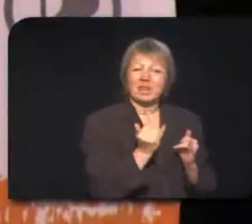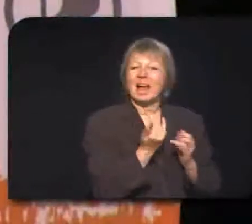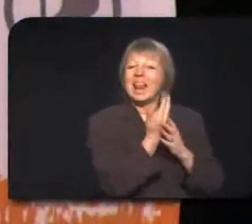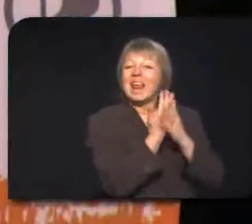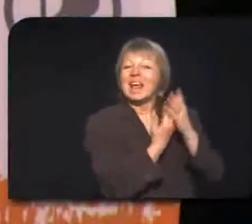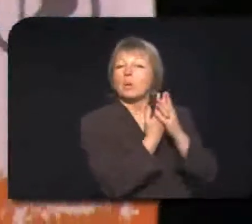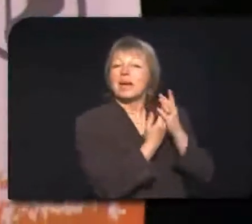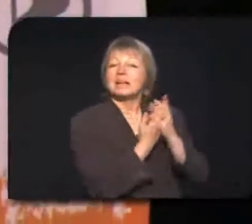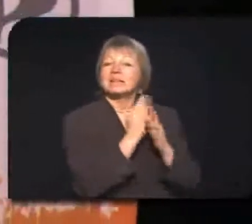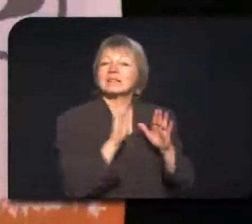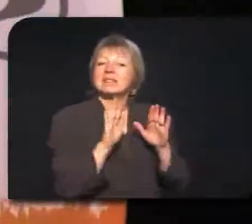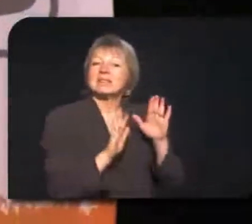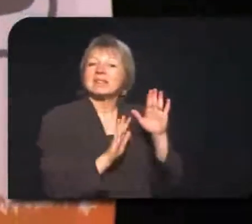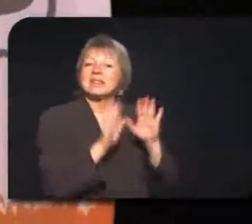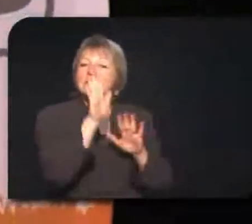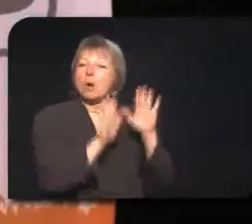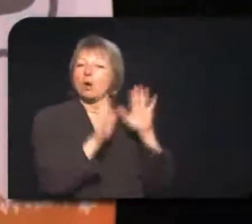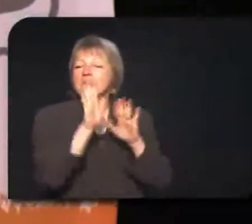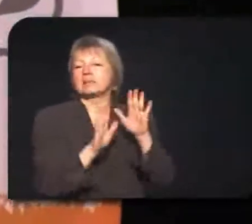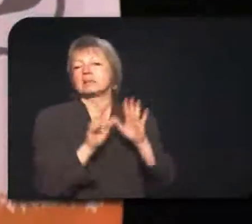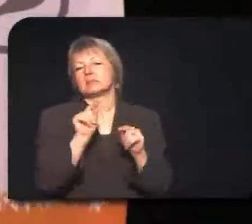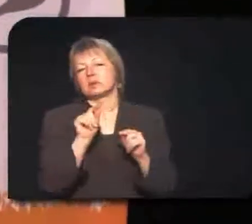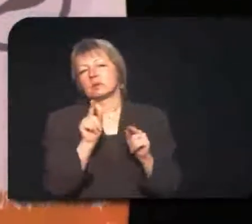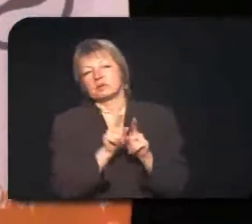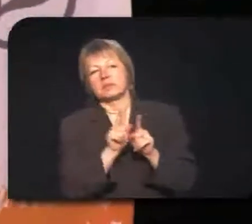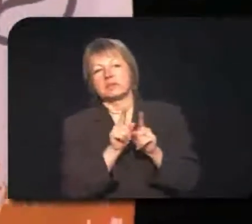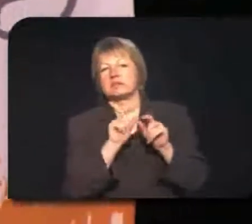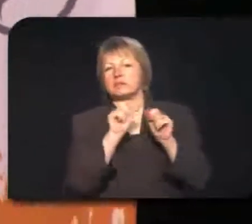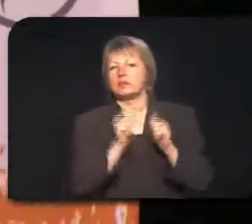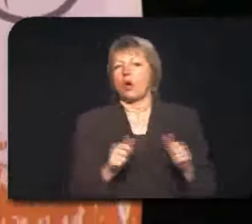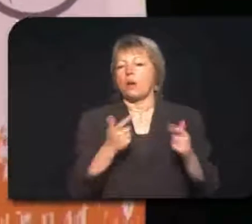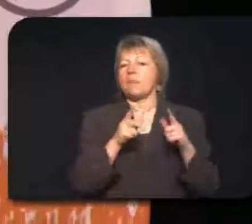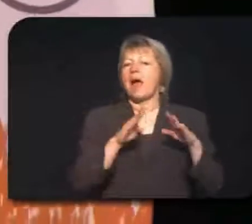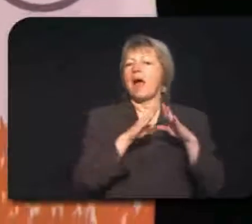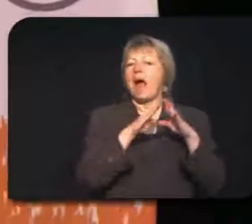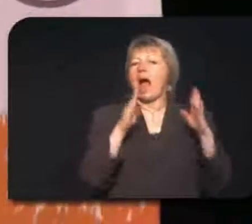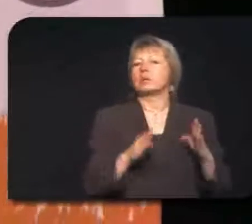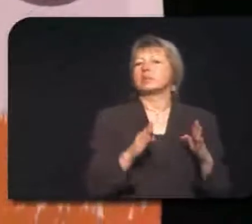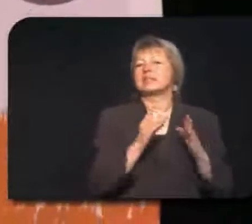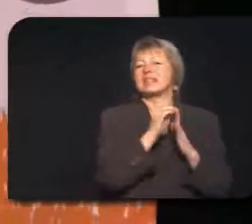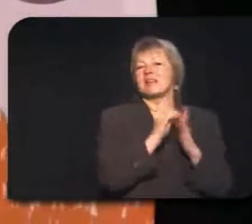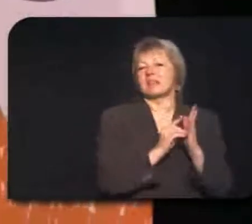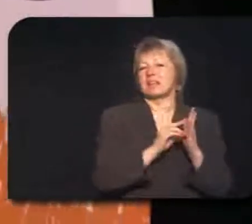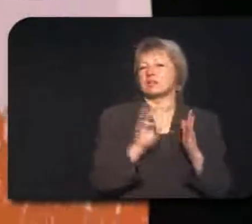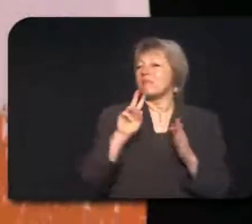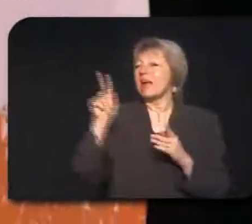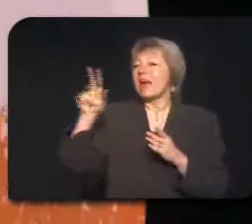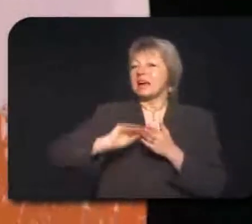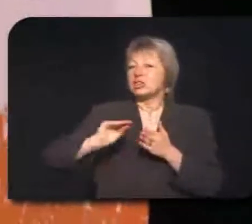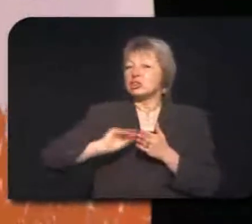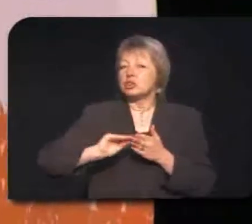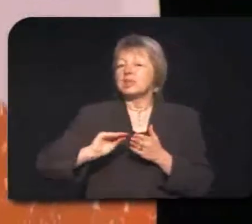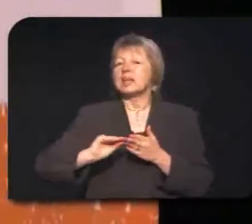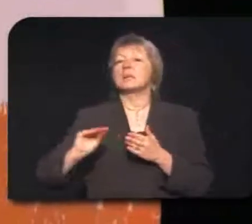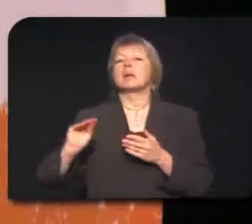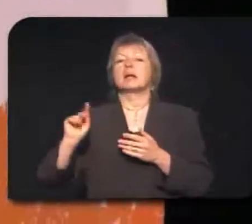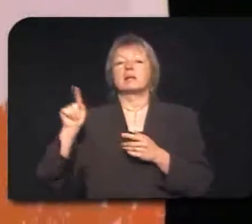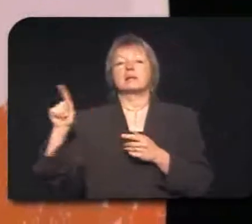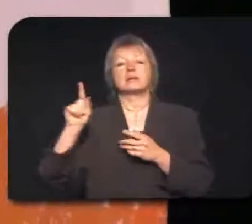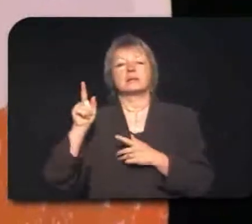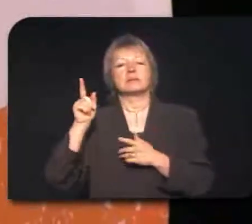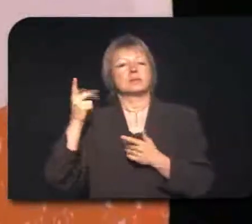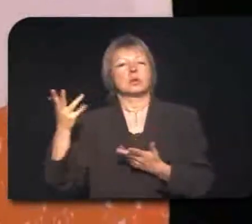eine hausdefinition von denen die sie einmal doch geschrieben haben wir benutzen das selbe Wort